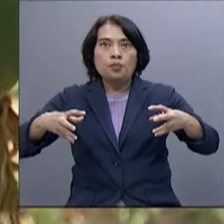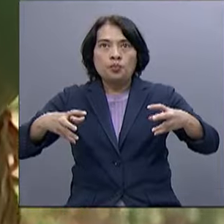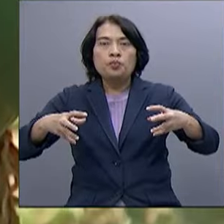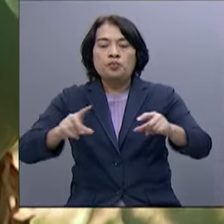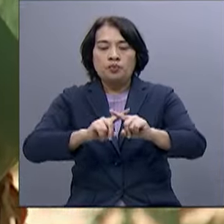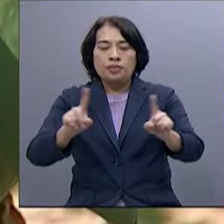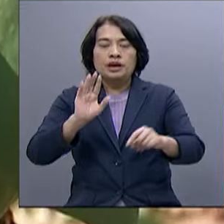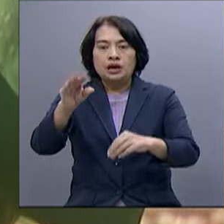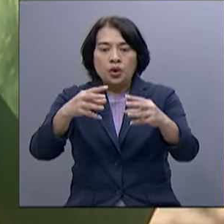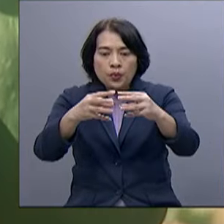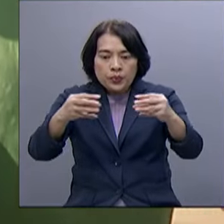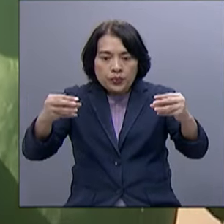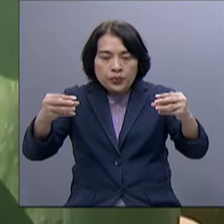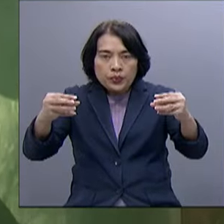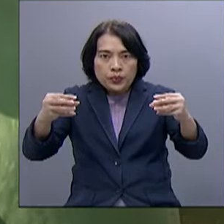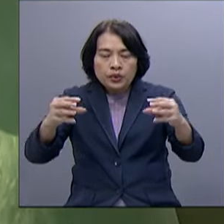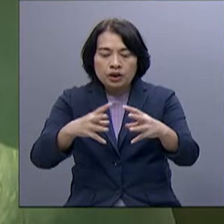มาณนี้ครับ